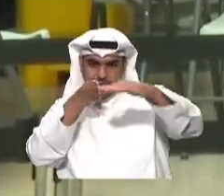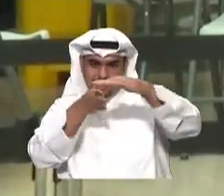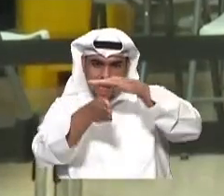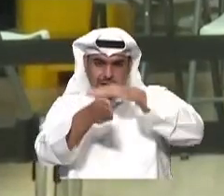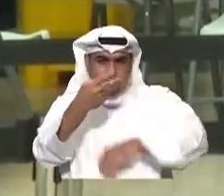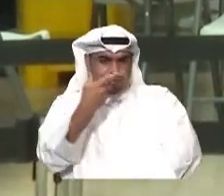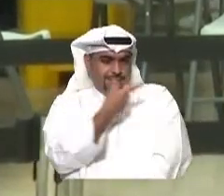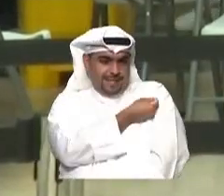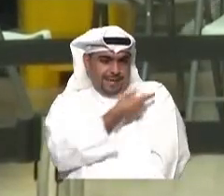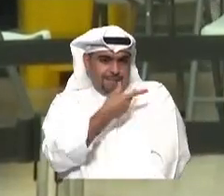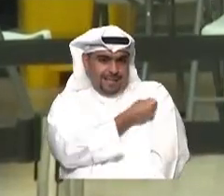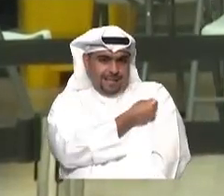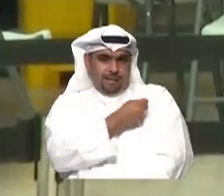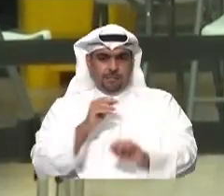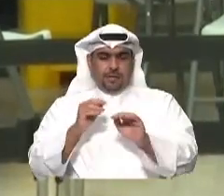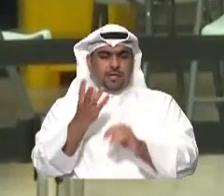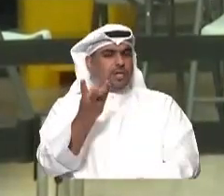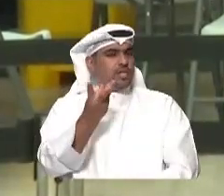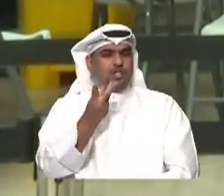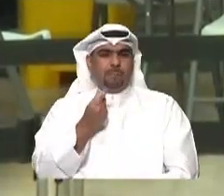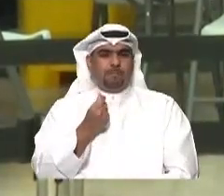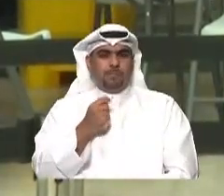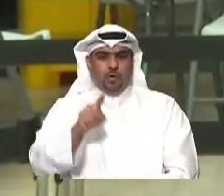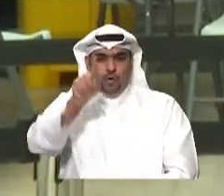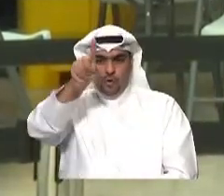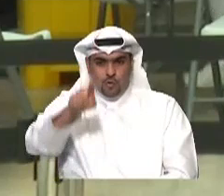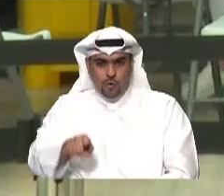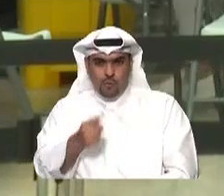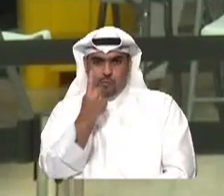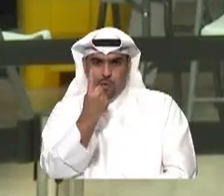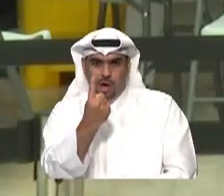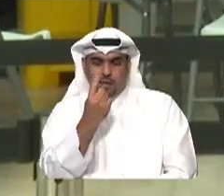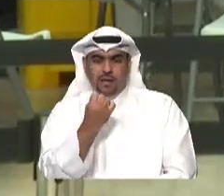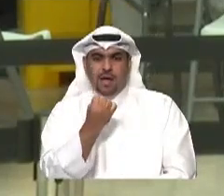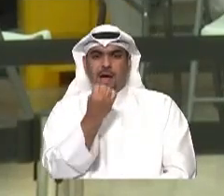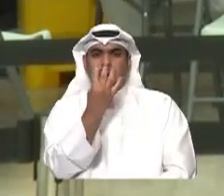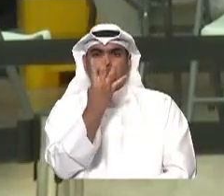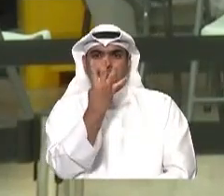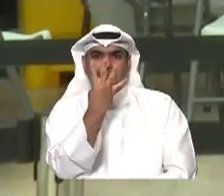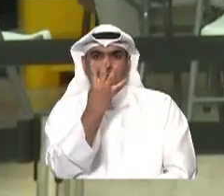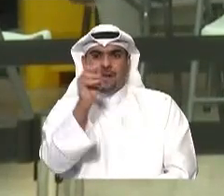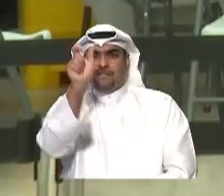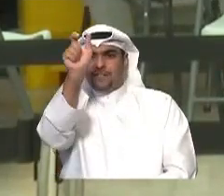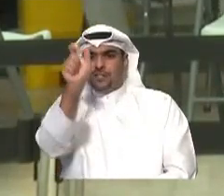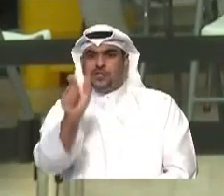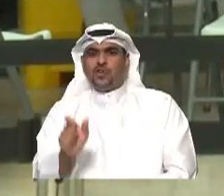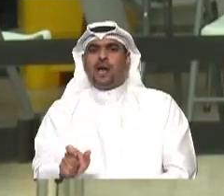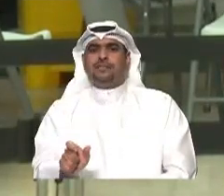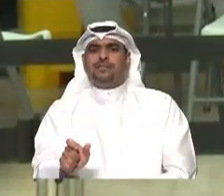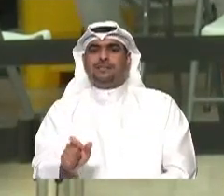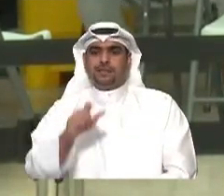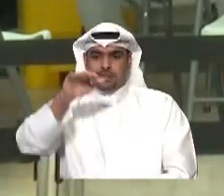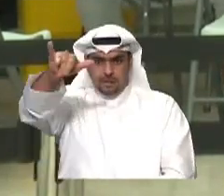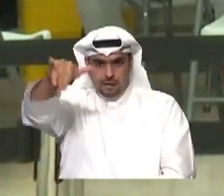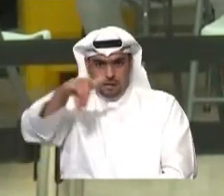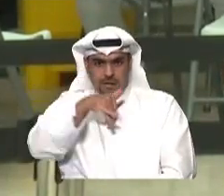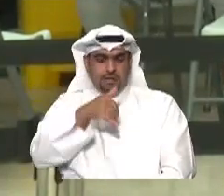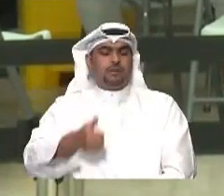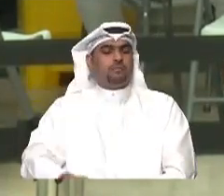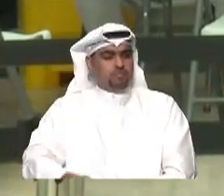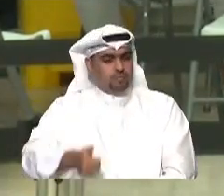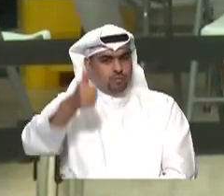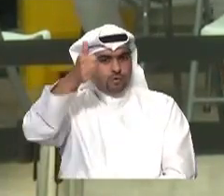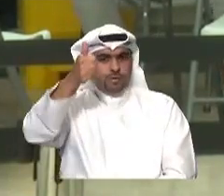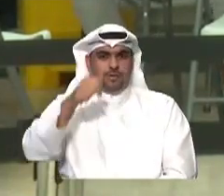في اليوم الواحد لأكثر من 4000 شخص، في صورة تجسد تعاون كل الجهات المعنية والتطوعية